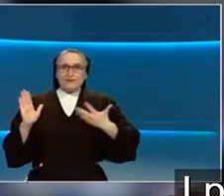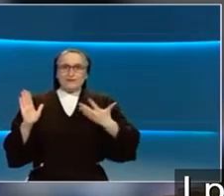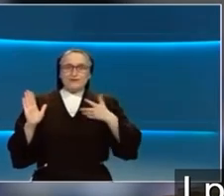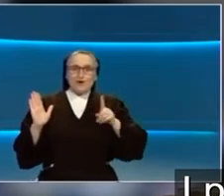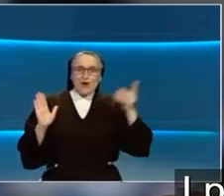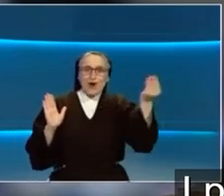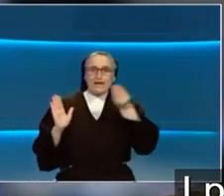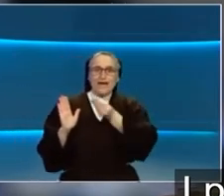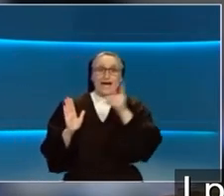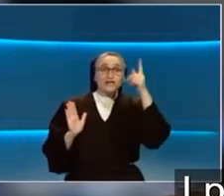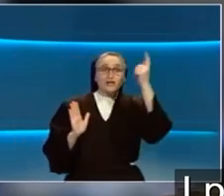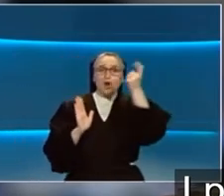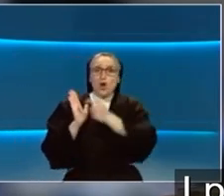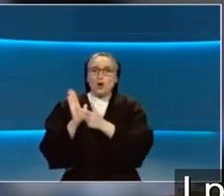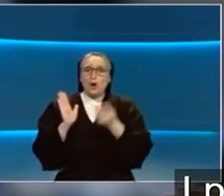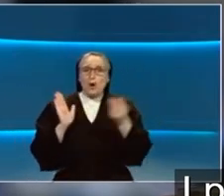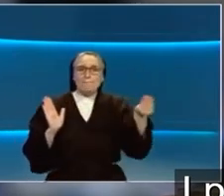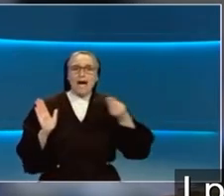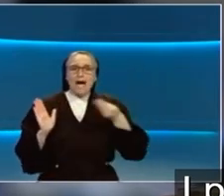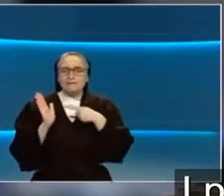preceptum Domini